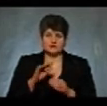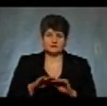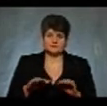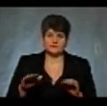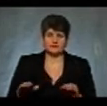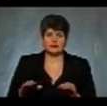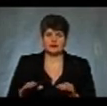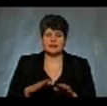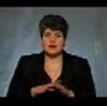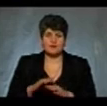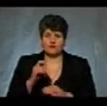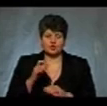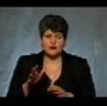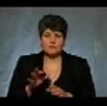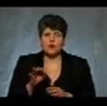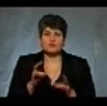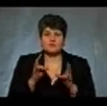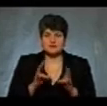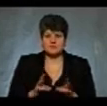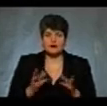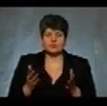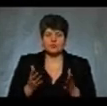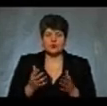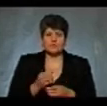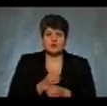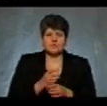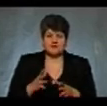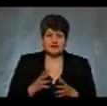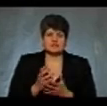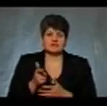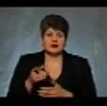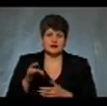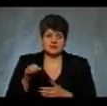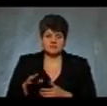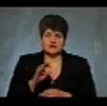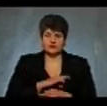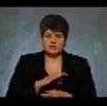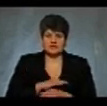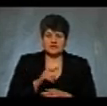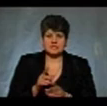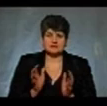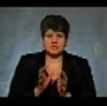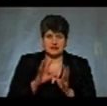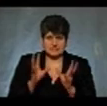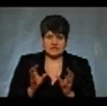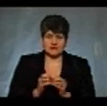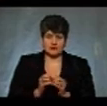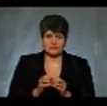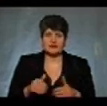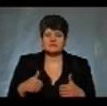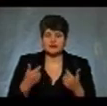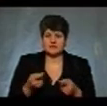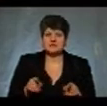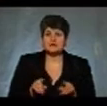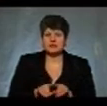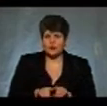до неповнолітніх про небезпеку якраз боєприпасів, гранат, про використання їх і про зберігання загалом. І звертаємося також